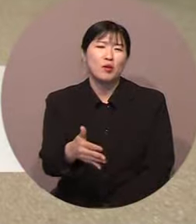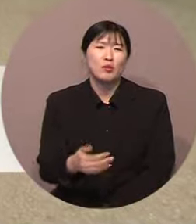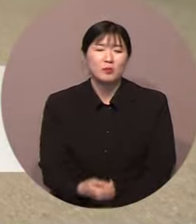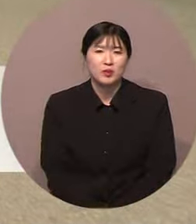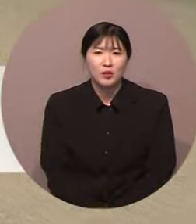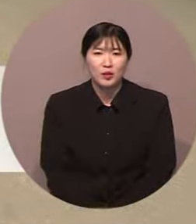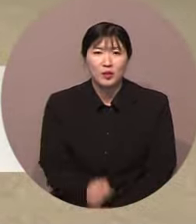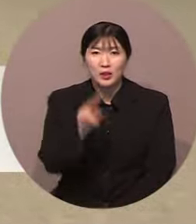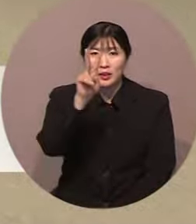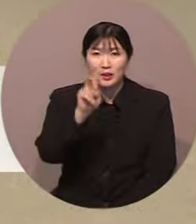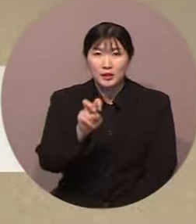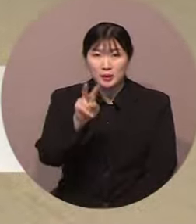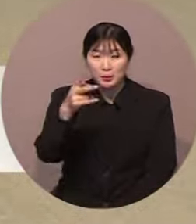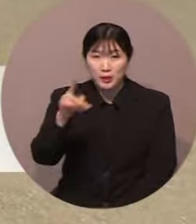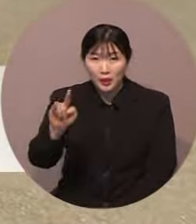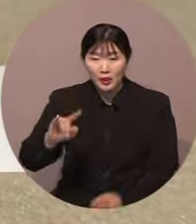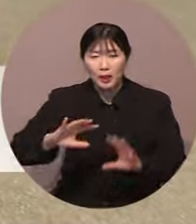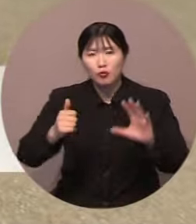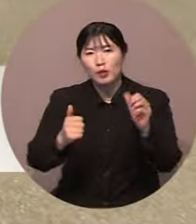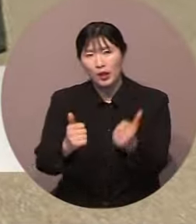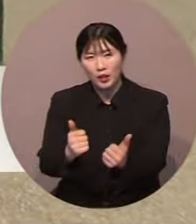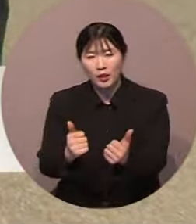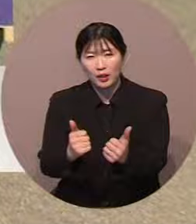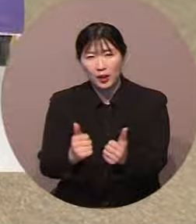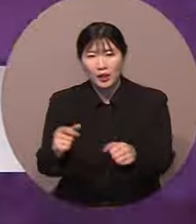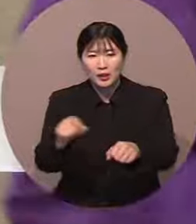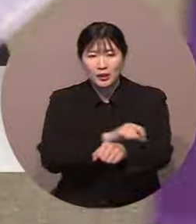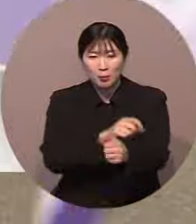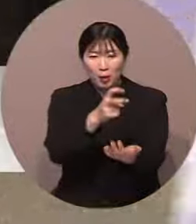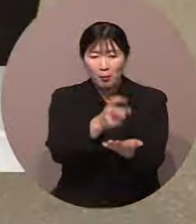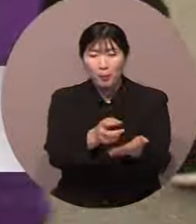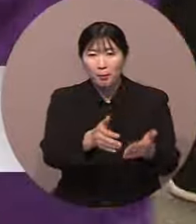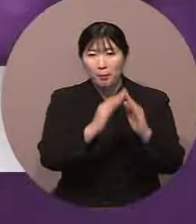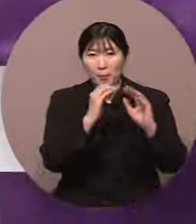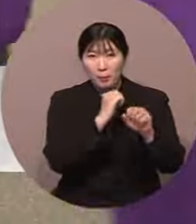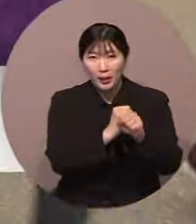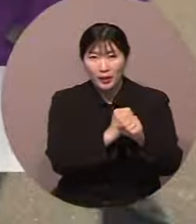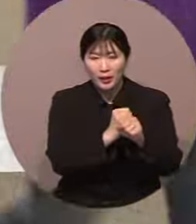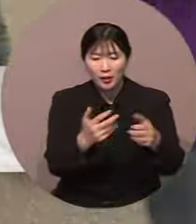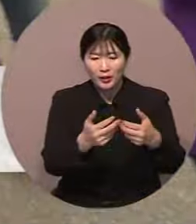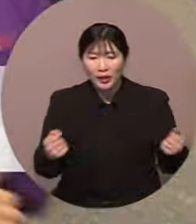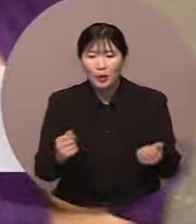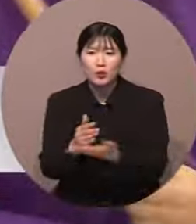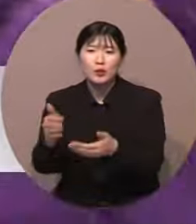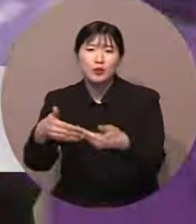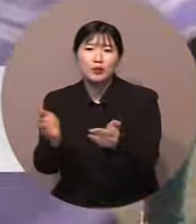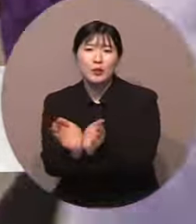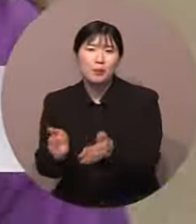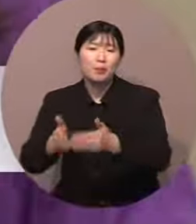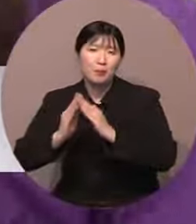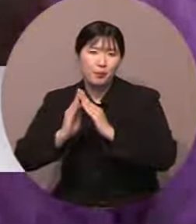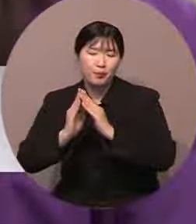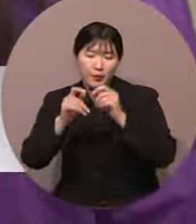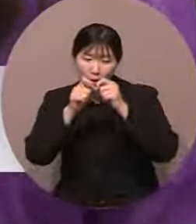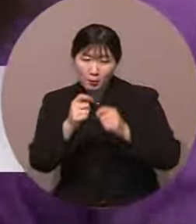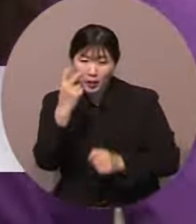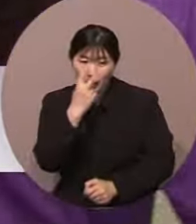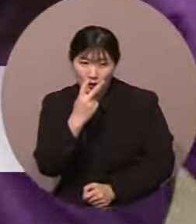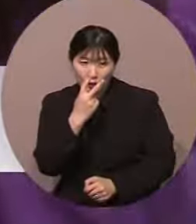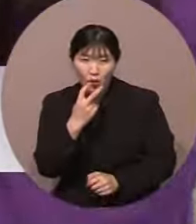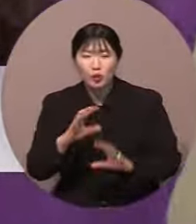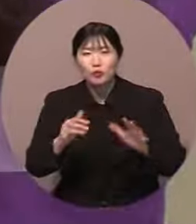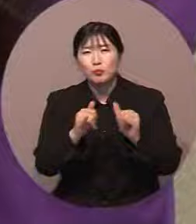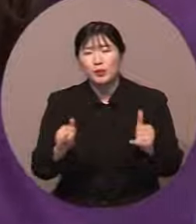그러면서 제 22대 국회가 진상규명 특별법을 제정해 독립적인 조사 기구를 설치해야 하며 국민의 생명을